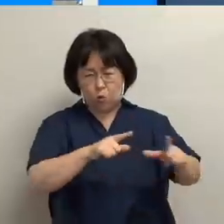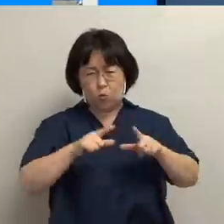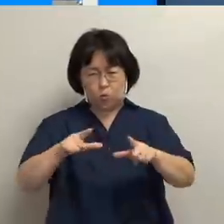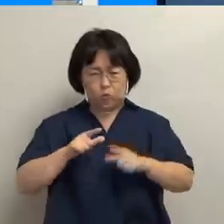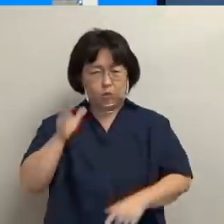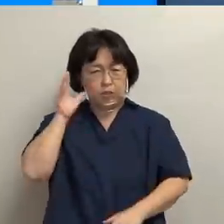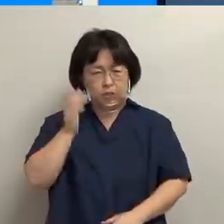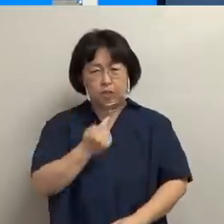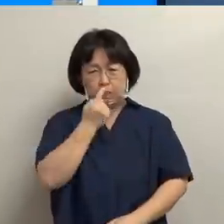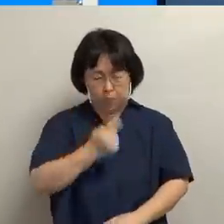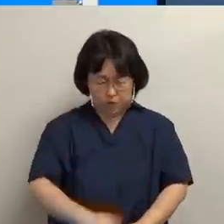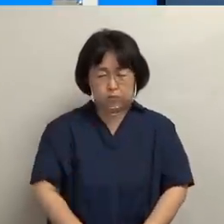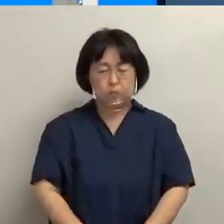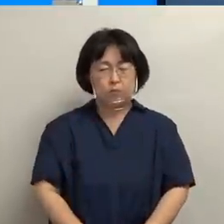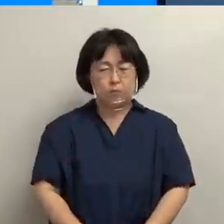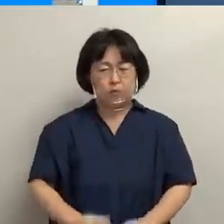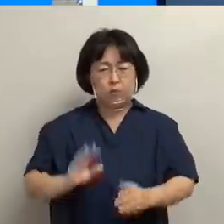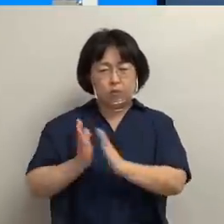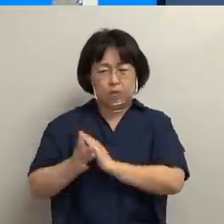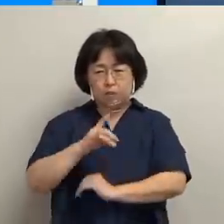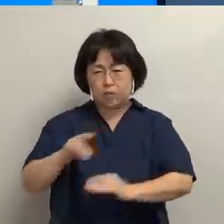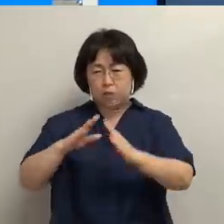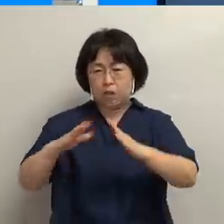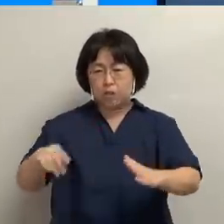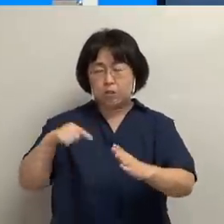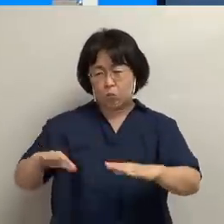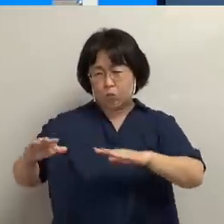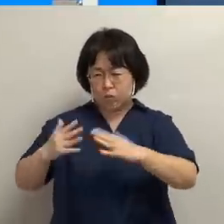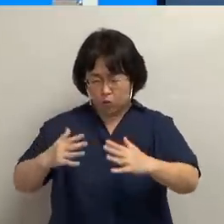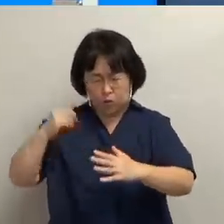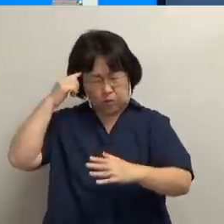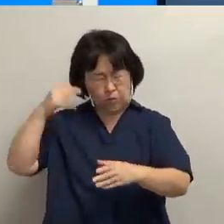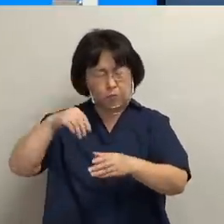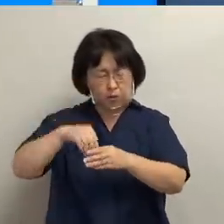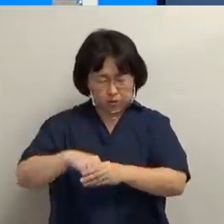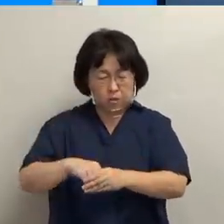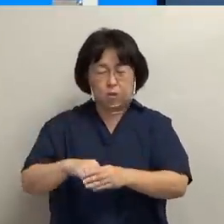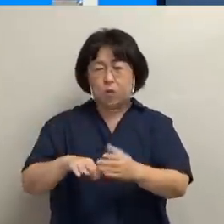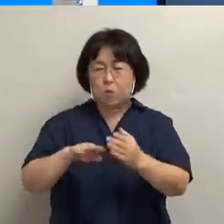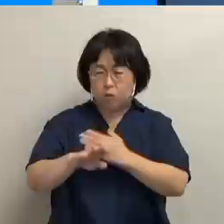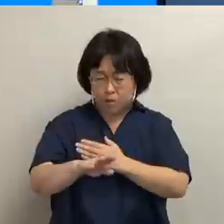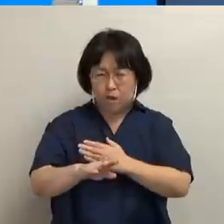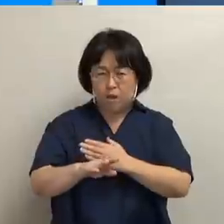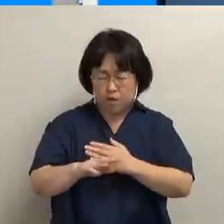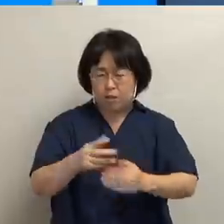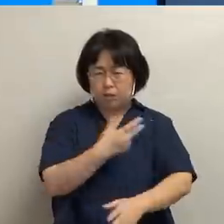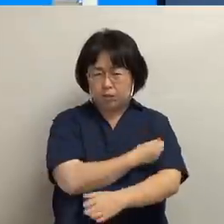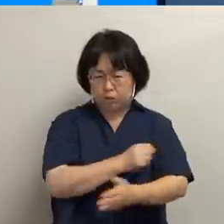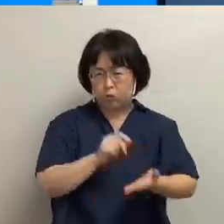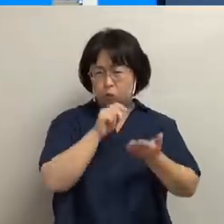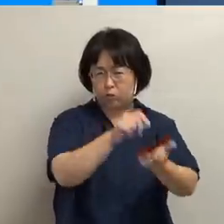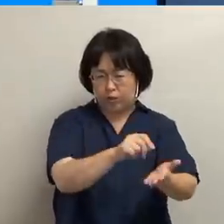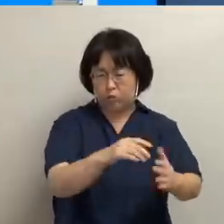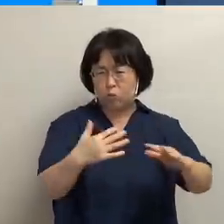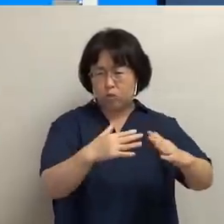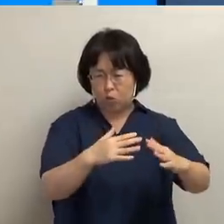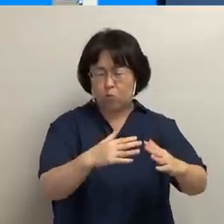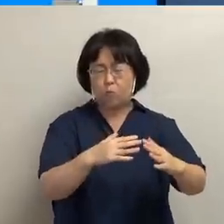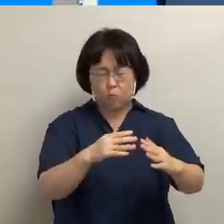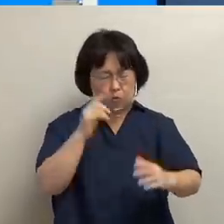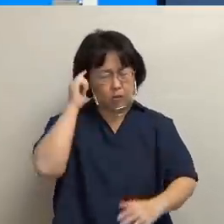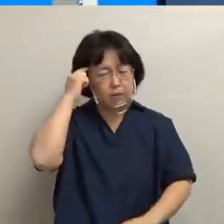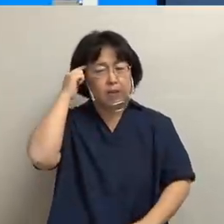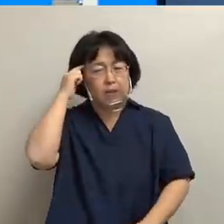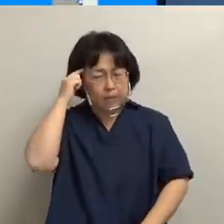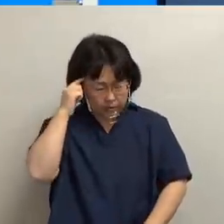議会での議論というのもしっかり頭に置いた上でですねこれからインセンティブの制作も同実施していくかという中で見解のご